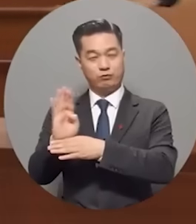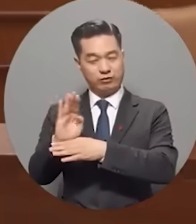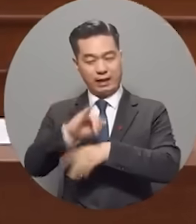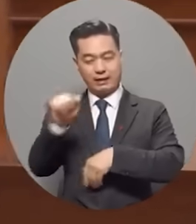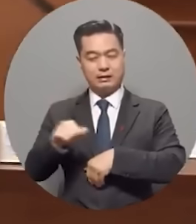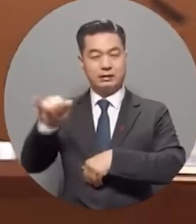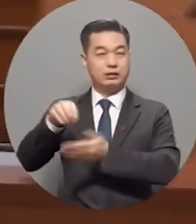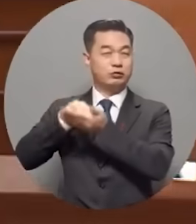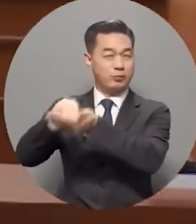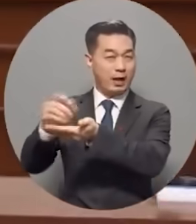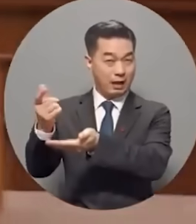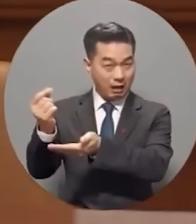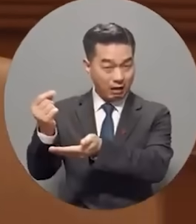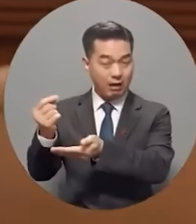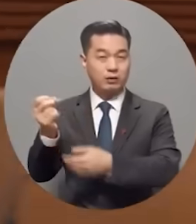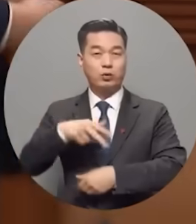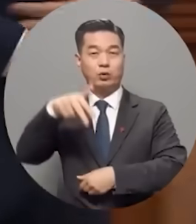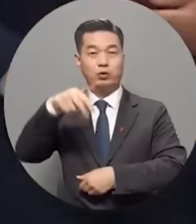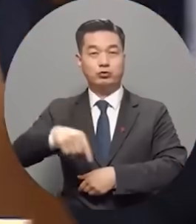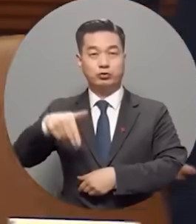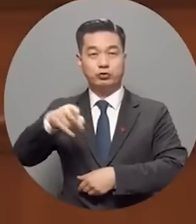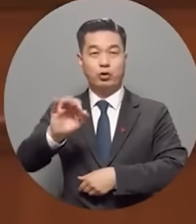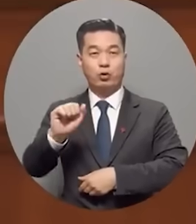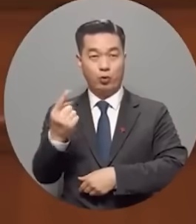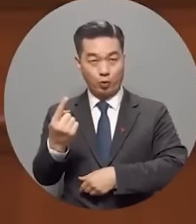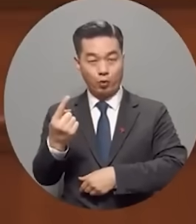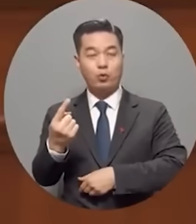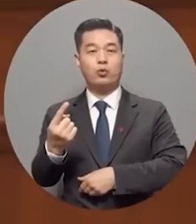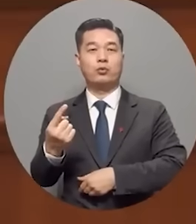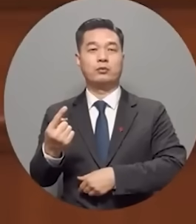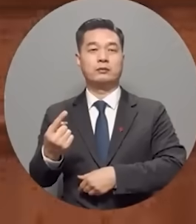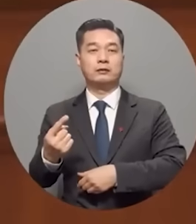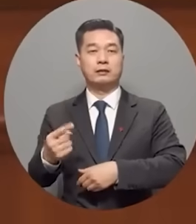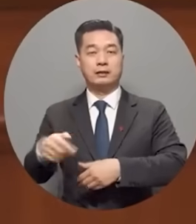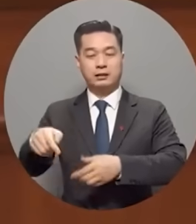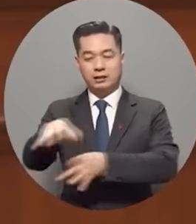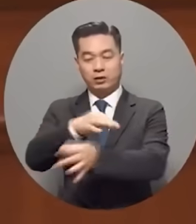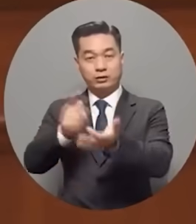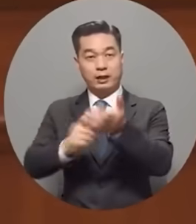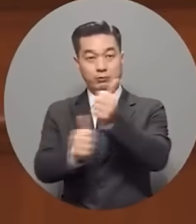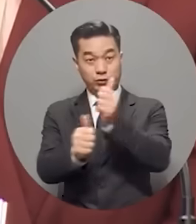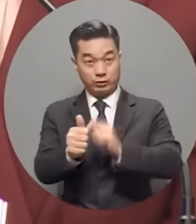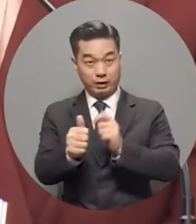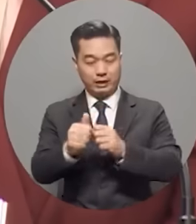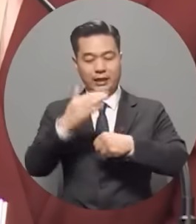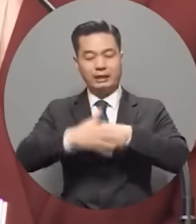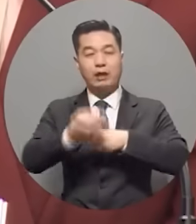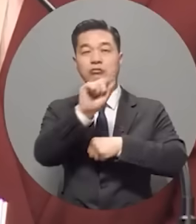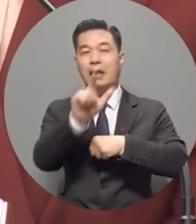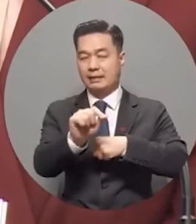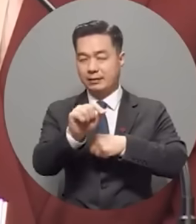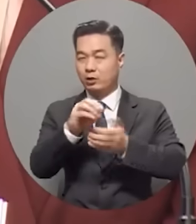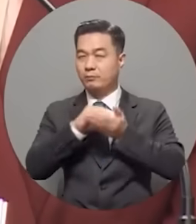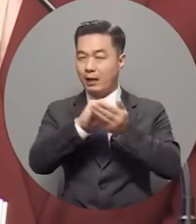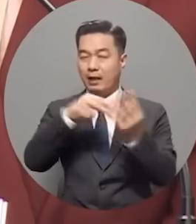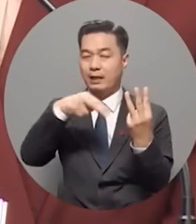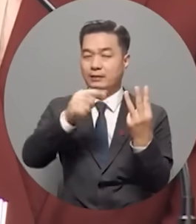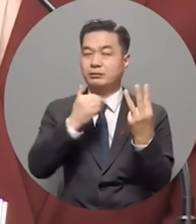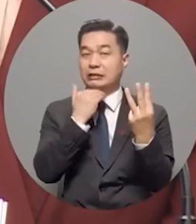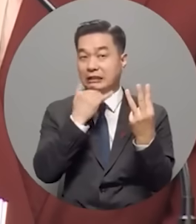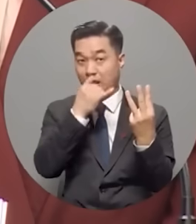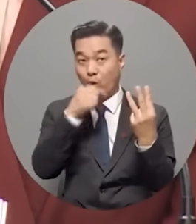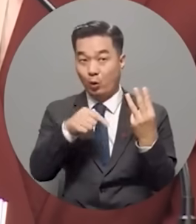유력합니다. 추경호 경제부총리는 본인 지역구인 대구 달성 3선을 노리고 조승환 해양수산부